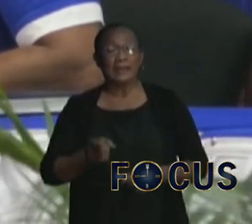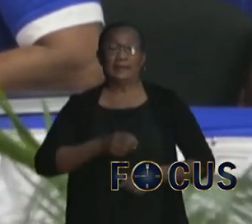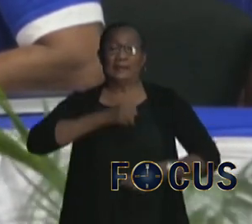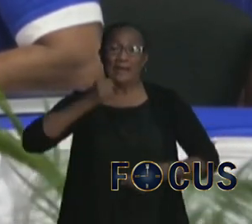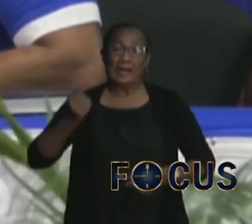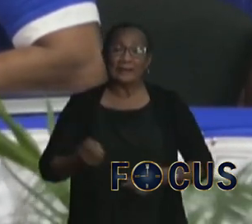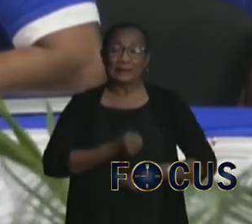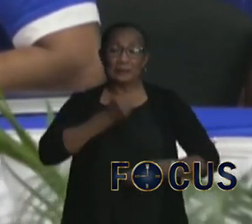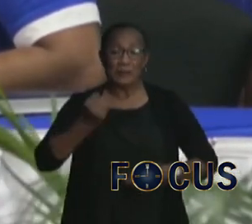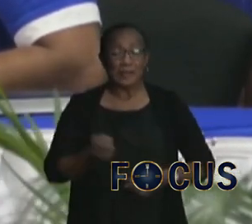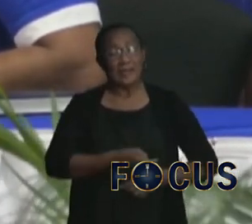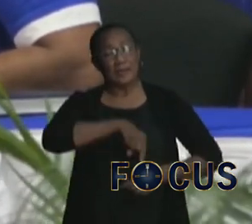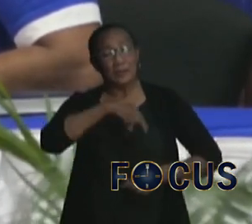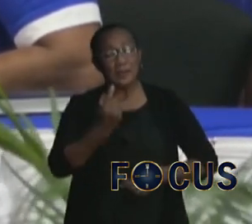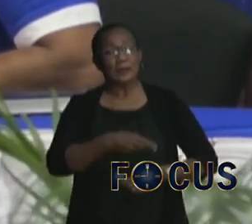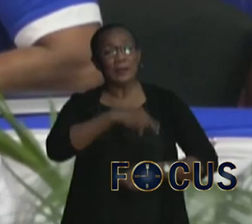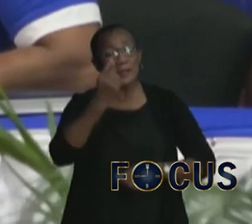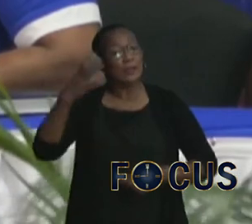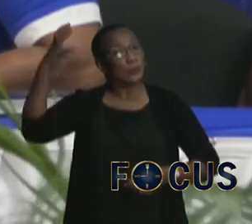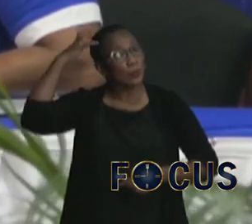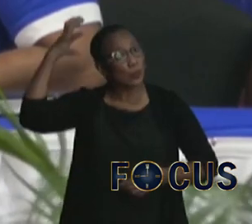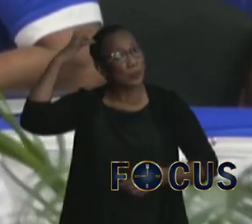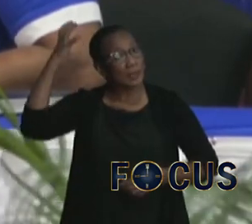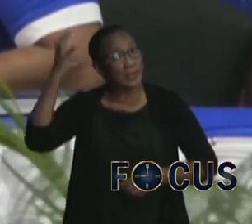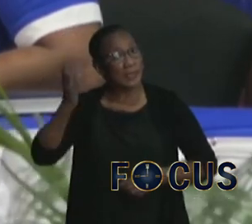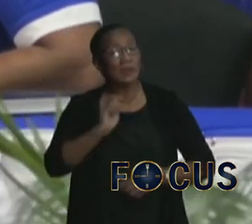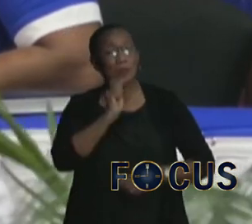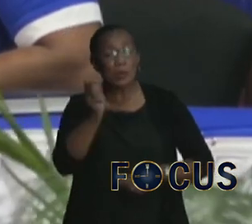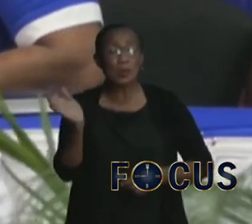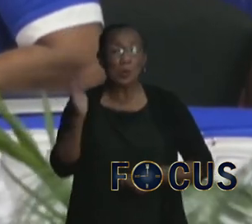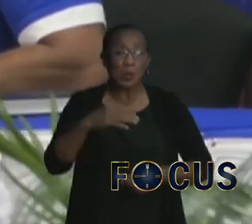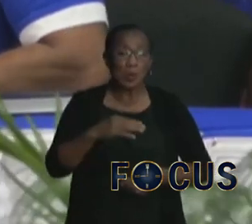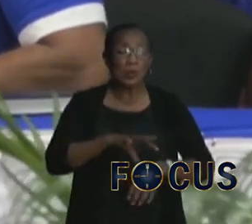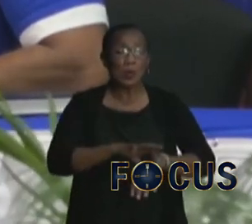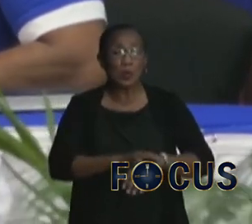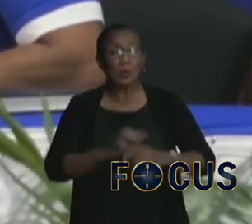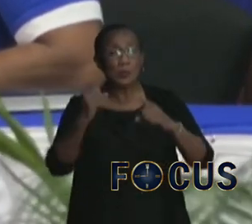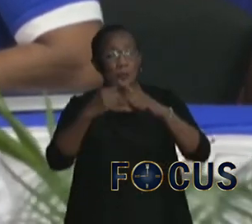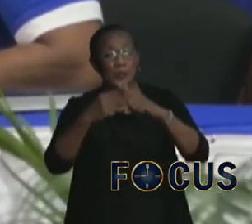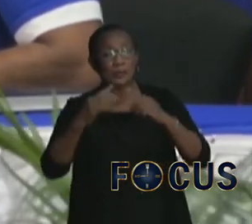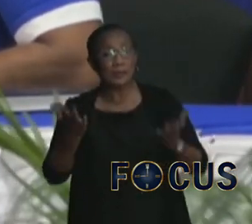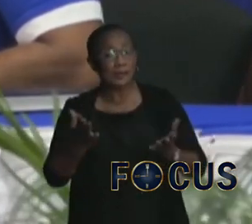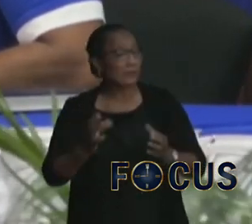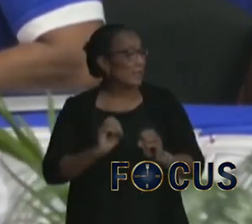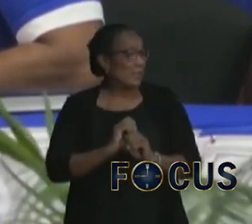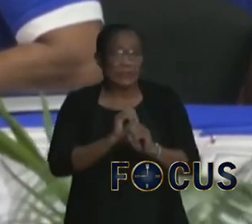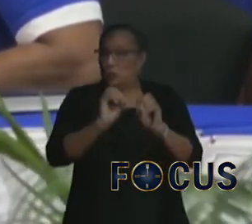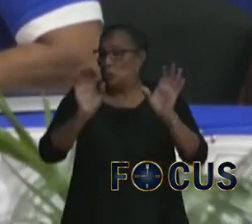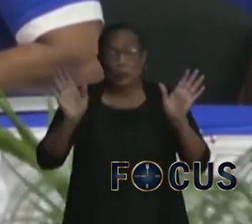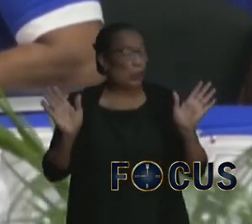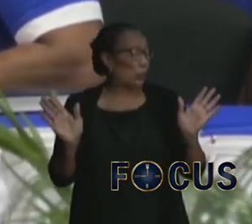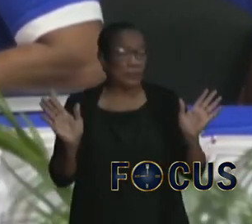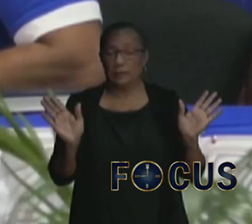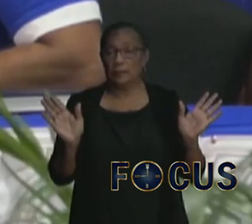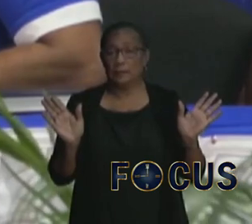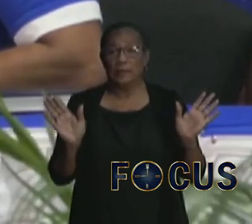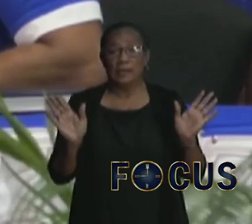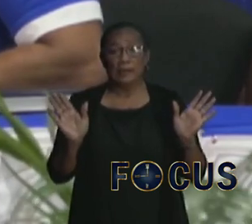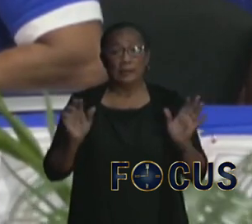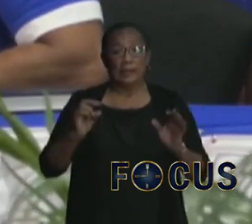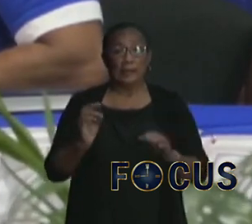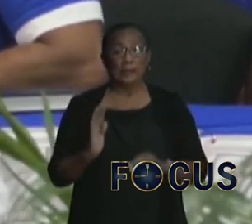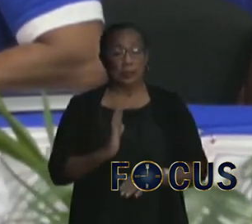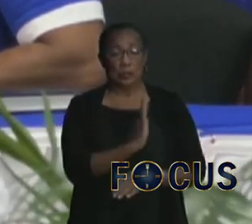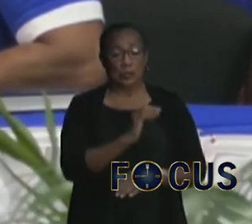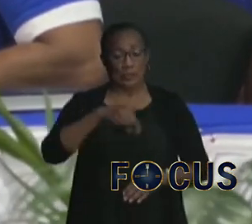meer cases zijn. We krijgen meldingen van overal. We zien ook dat het niet meer is helemaal duidelijk dat het Noord en Zuid is.